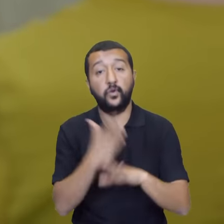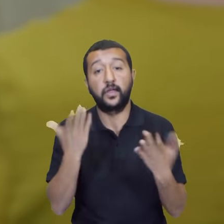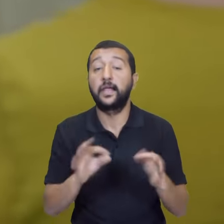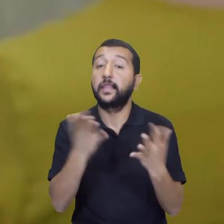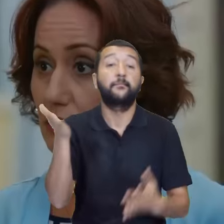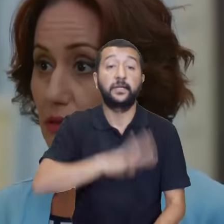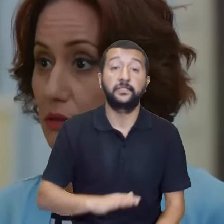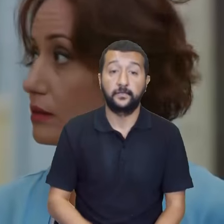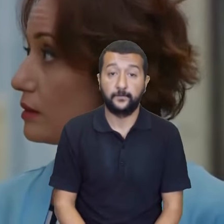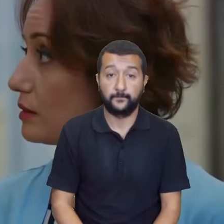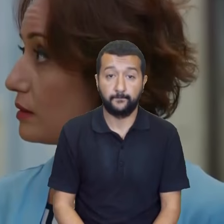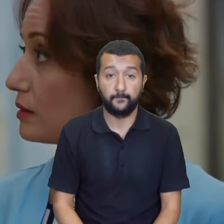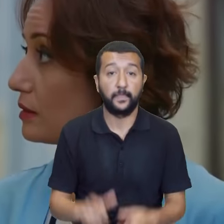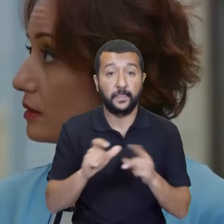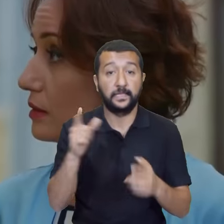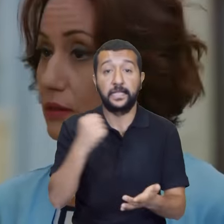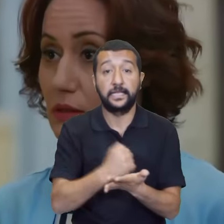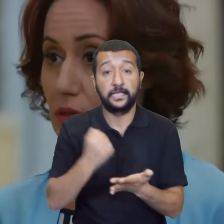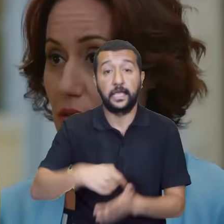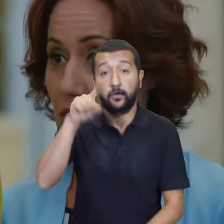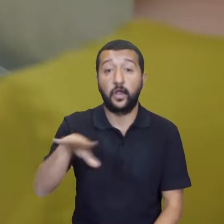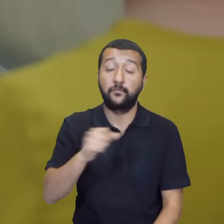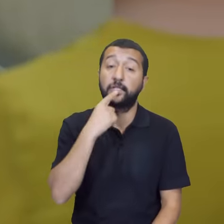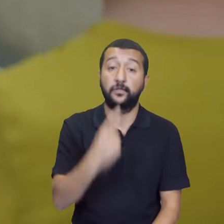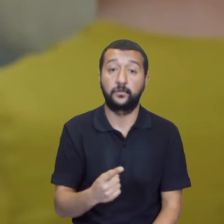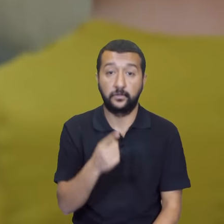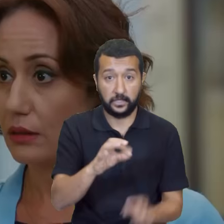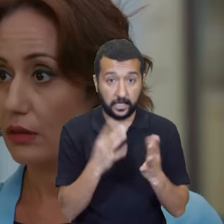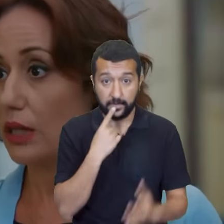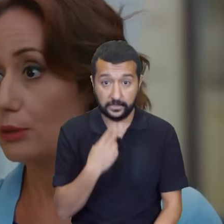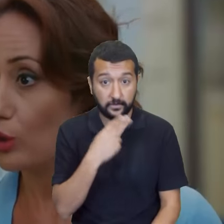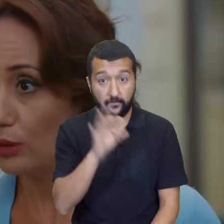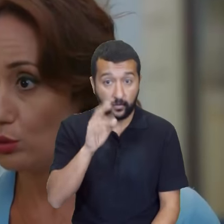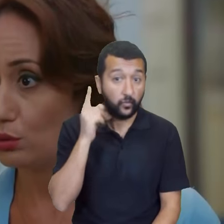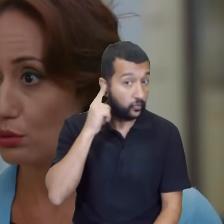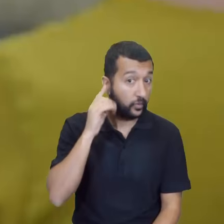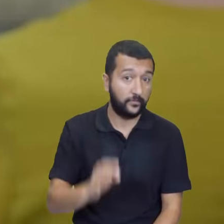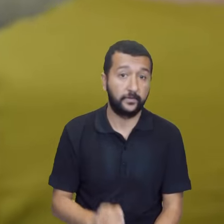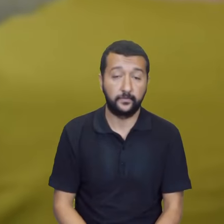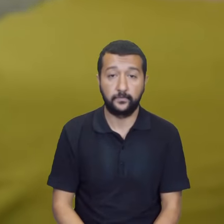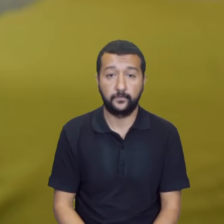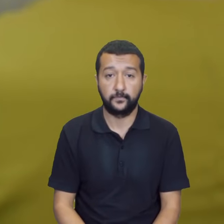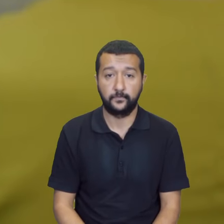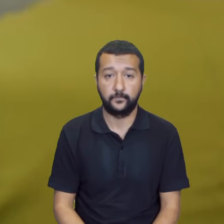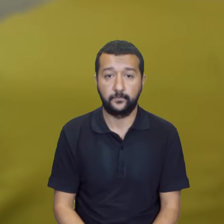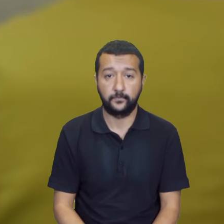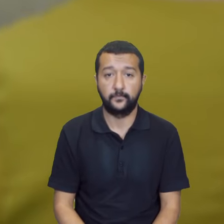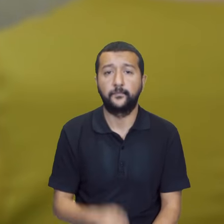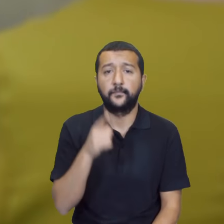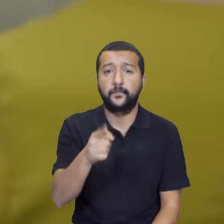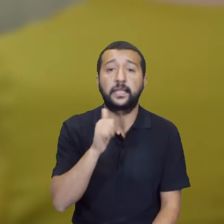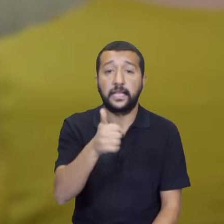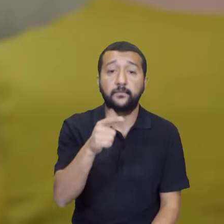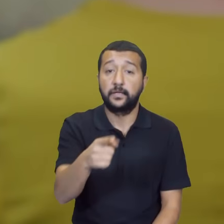Evet doğru. Başka? Şener nikah günü almış diyorlar. Deme kız. Vallahi biz öyle duyduk. Ay, ay